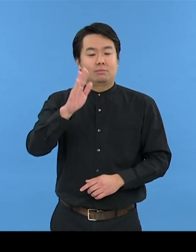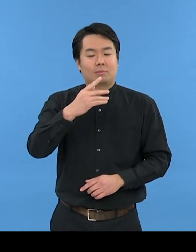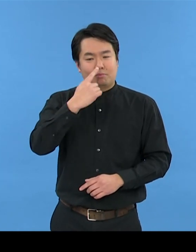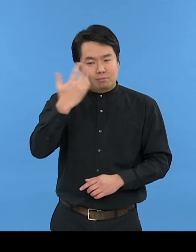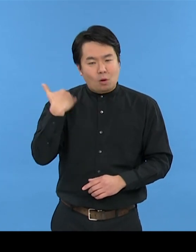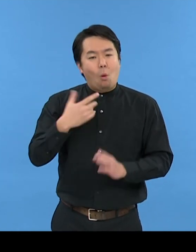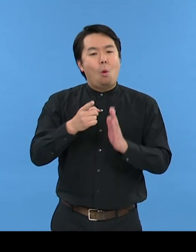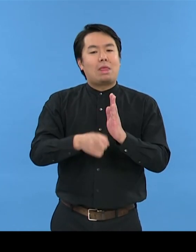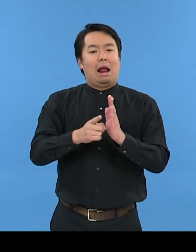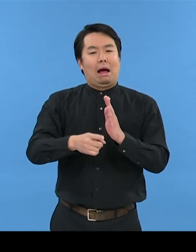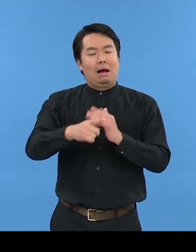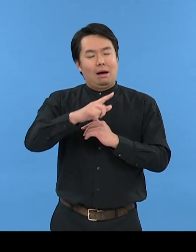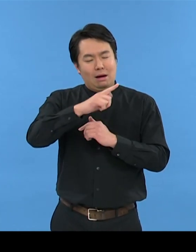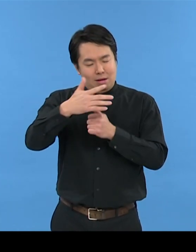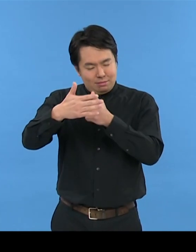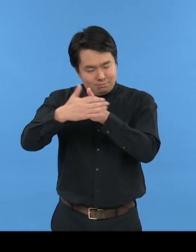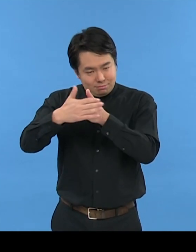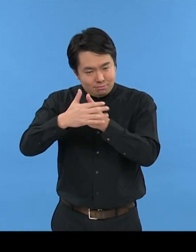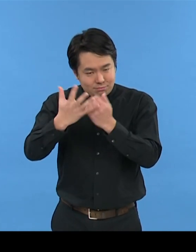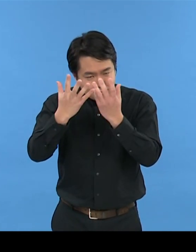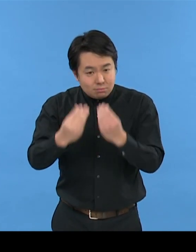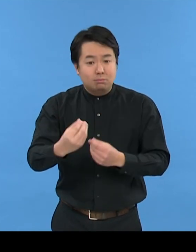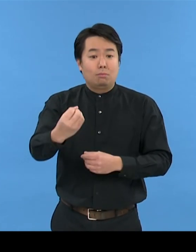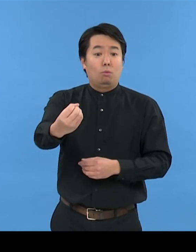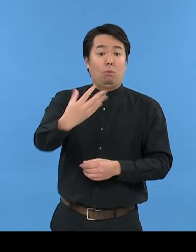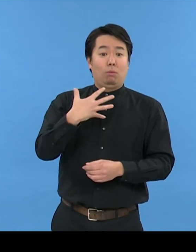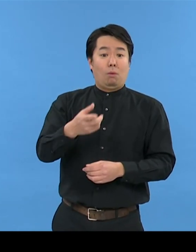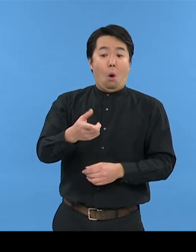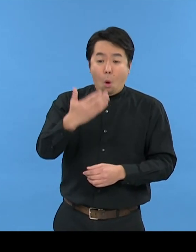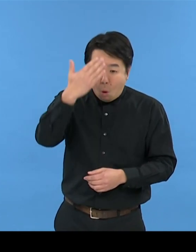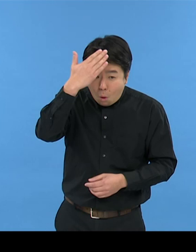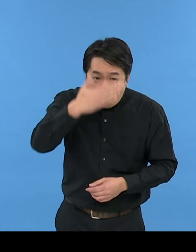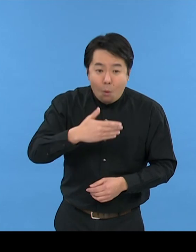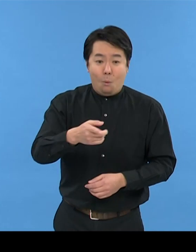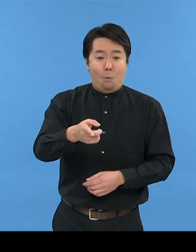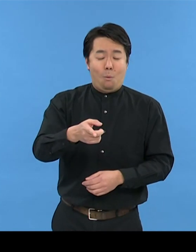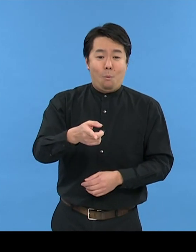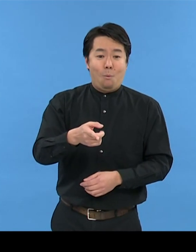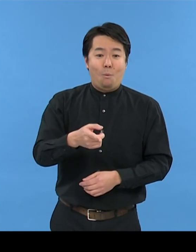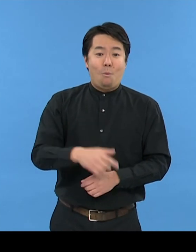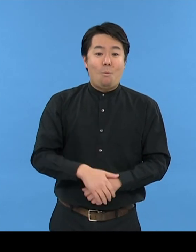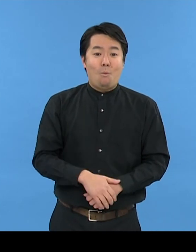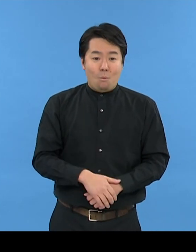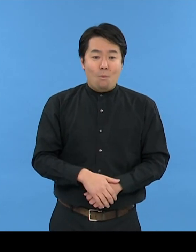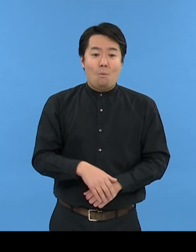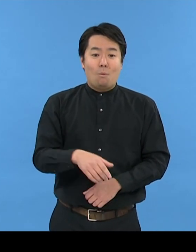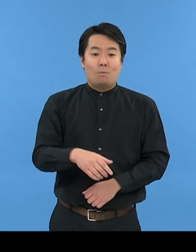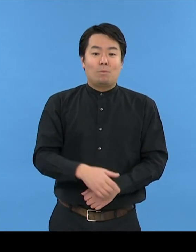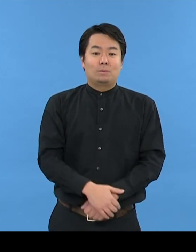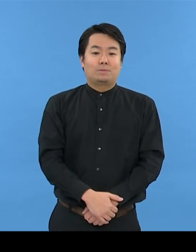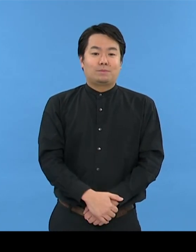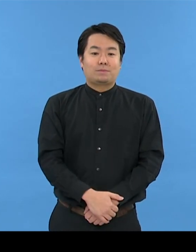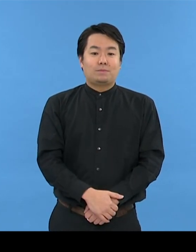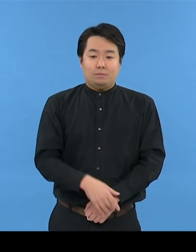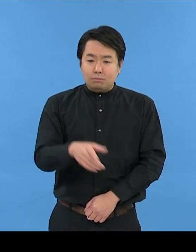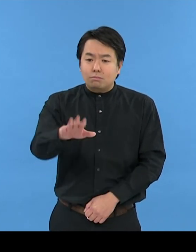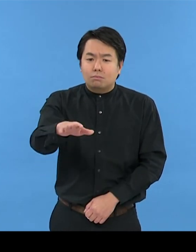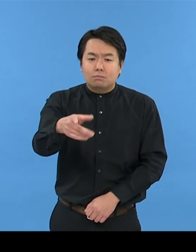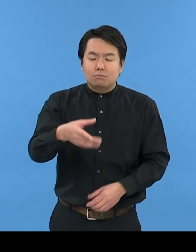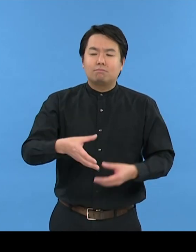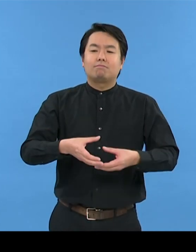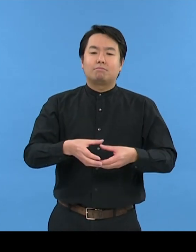ね僕ちょっとずっとお寺にはお世話になっておりました」って言うんでしょう